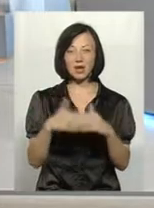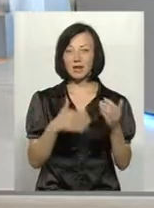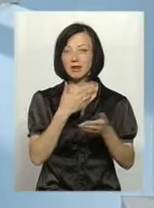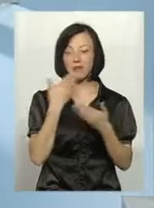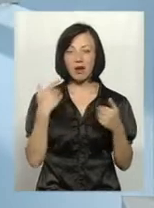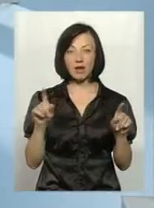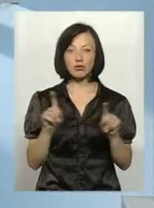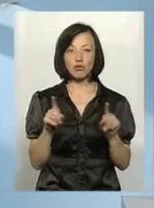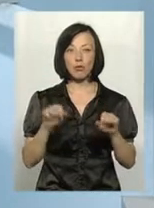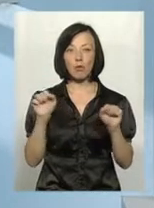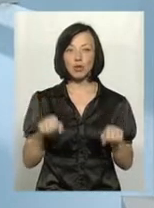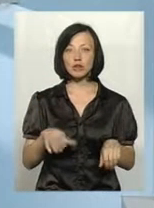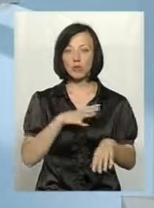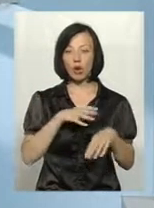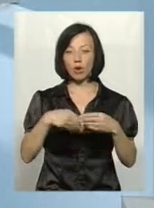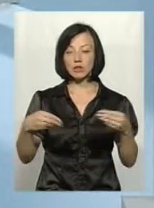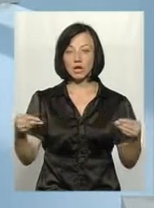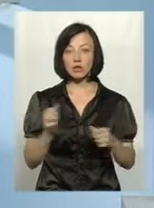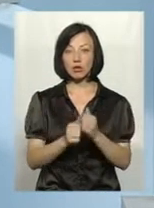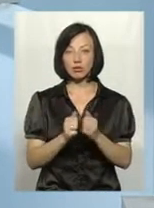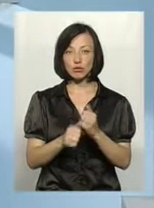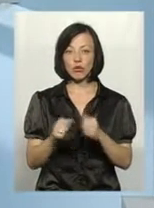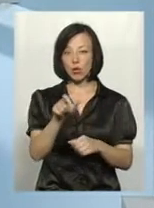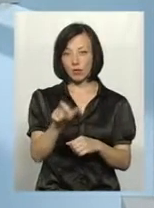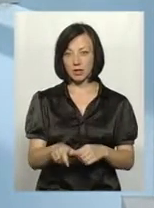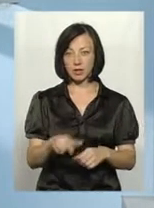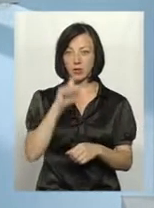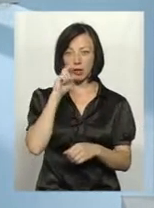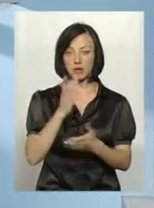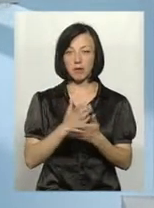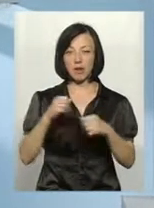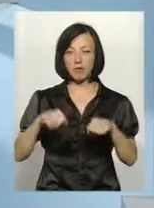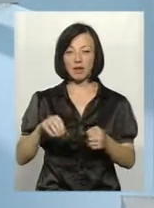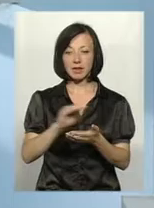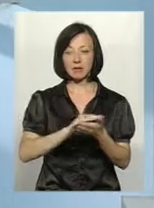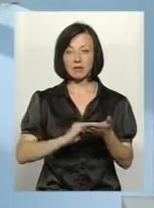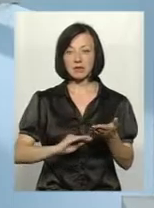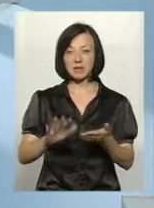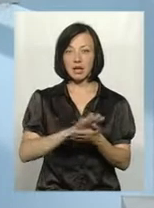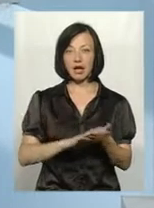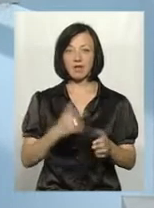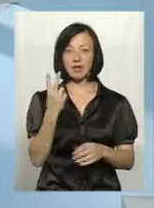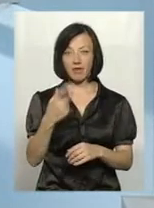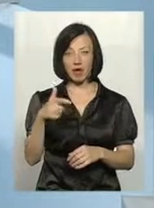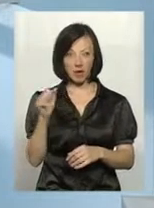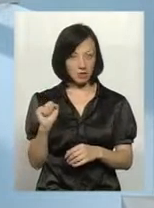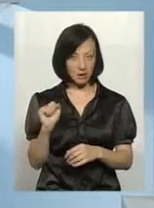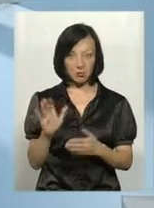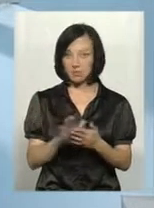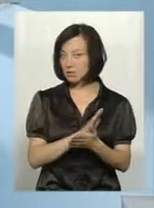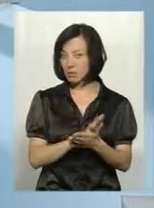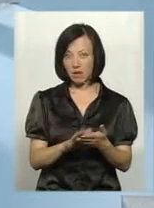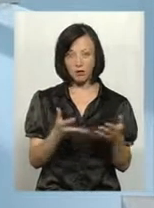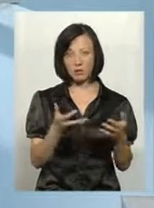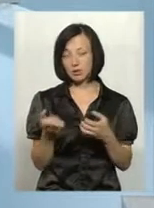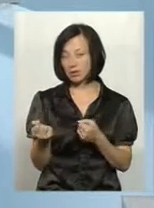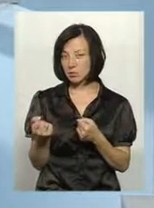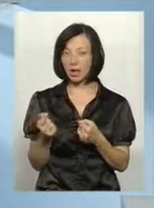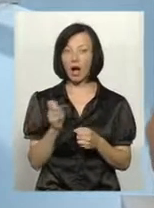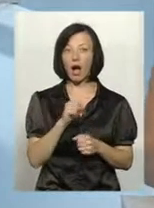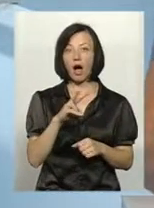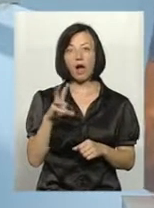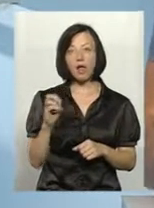того, щоб можна було роздати кожному, тому що кожен громадянин України має право написати заяву на 2 гектара. І безоплатно її отримати. В тому числі,